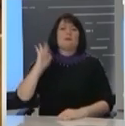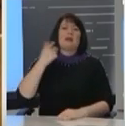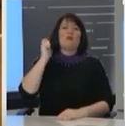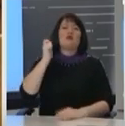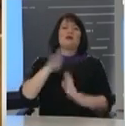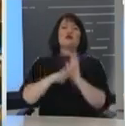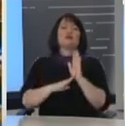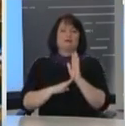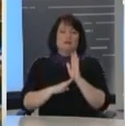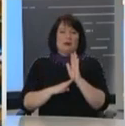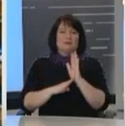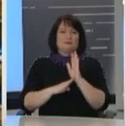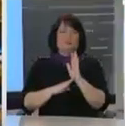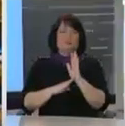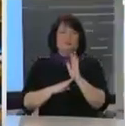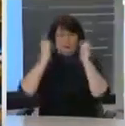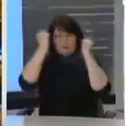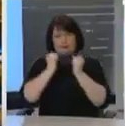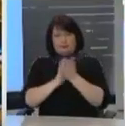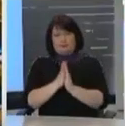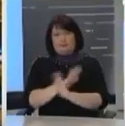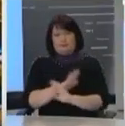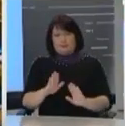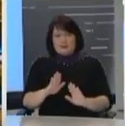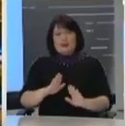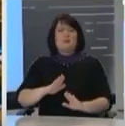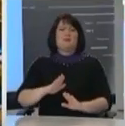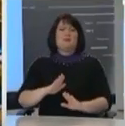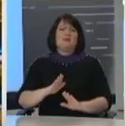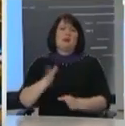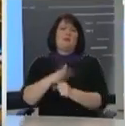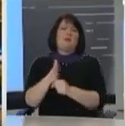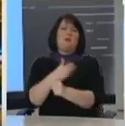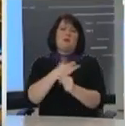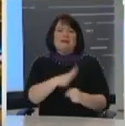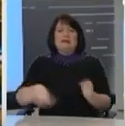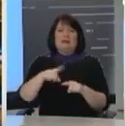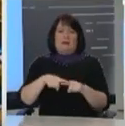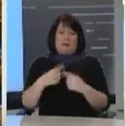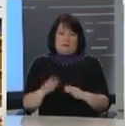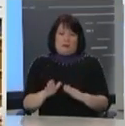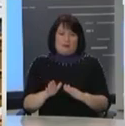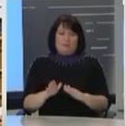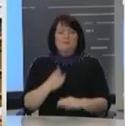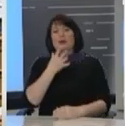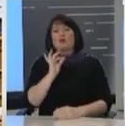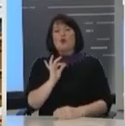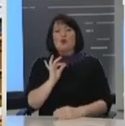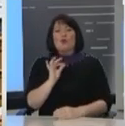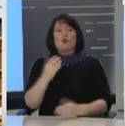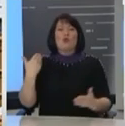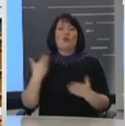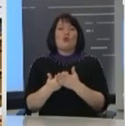σύστημα που χρεοκόπησε και λαιλάτισε τη χώρα. Όχι μόνο γιατί τελειώνει οριστικά